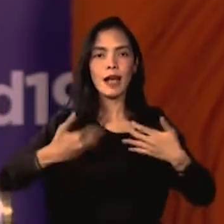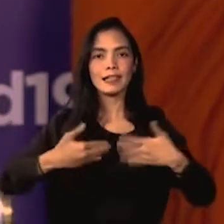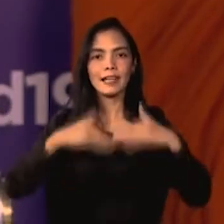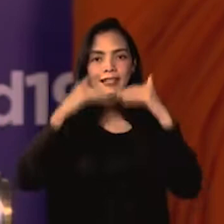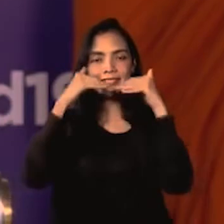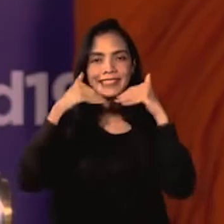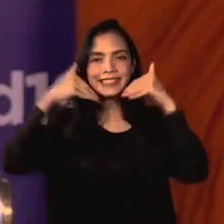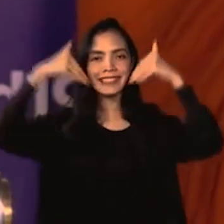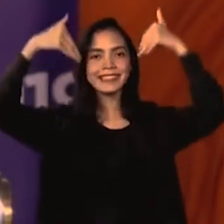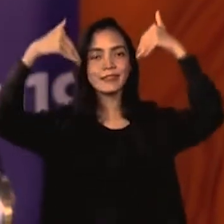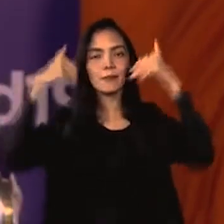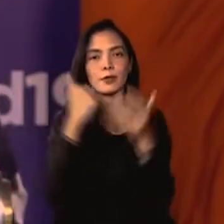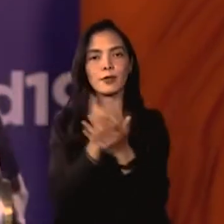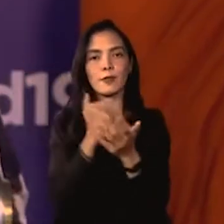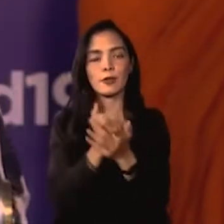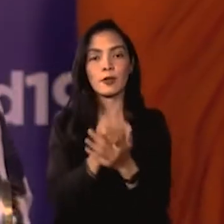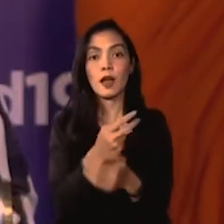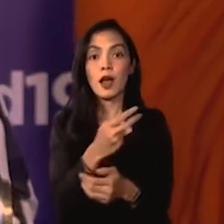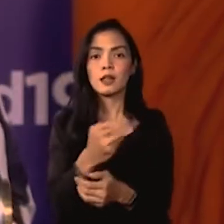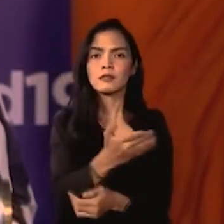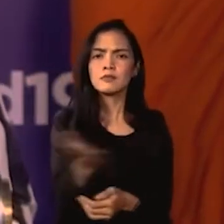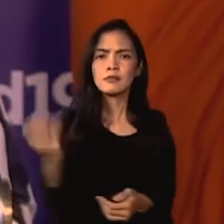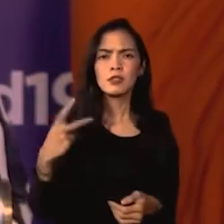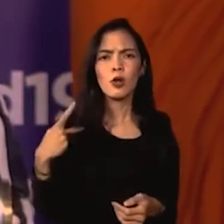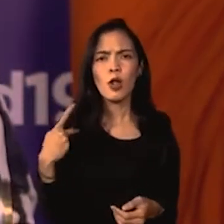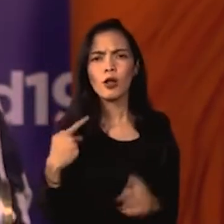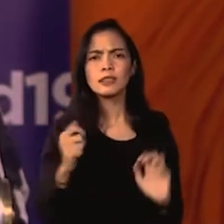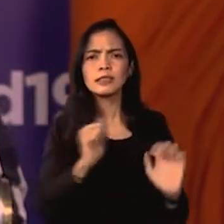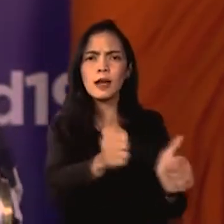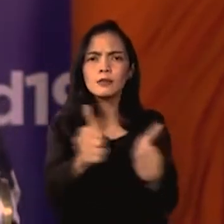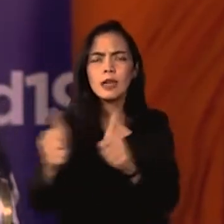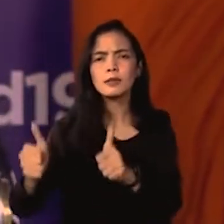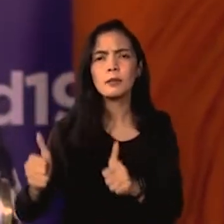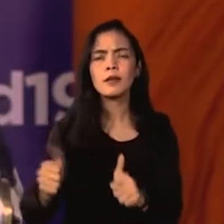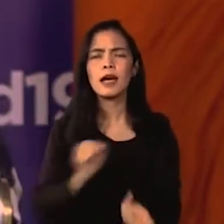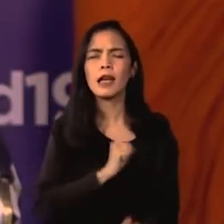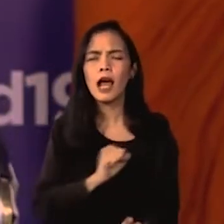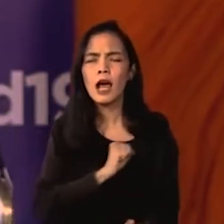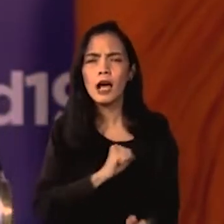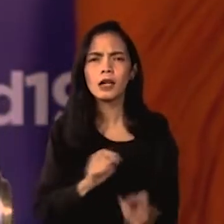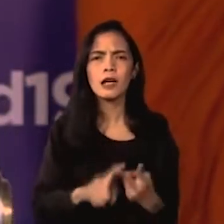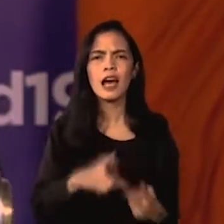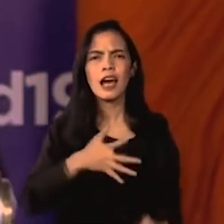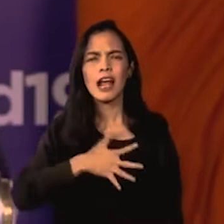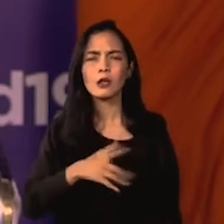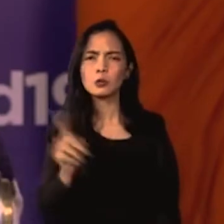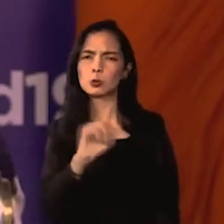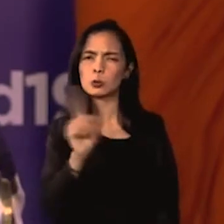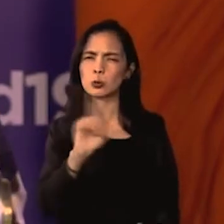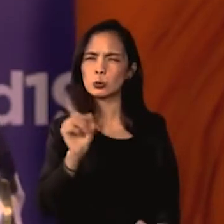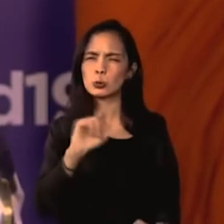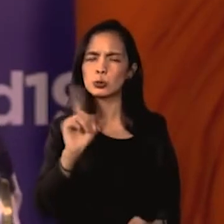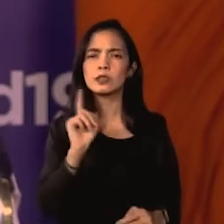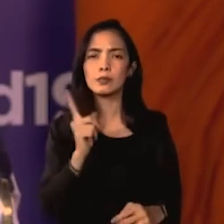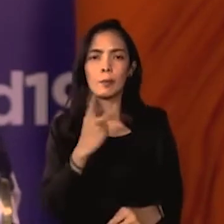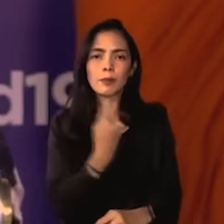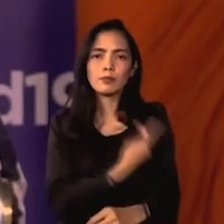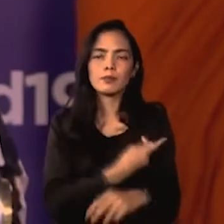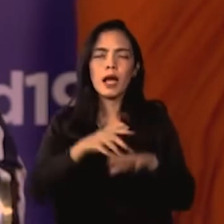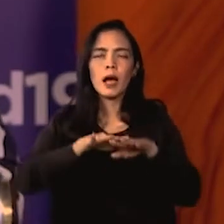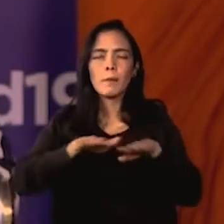saudara-saudari, persiapkanlah dirimu. Sekali lagi, jangan ragu, jangan takut, vaksin COVID-19 ini